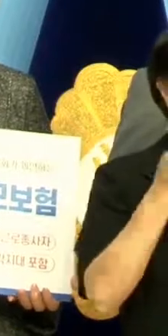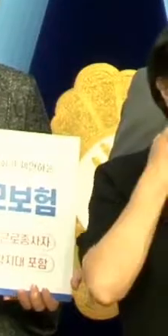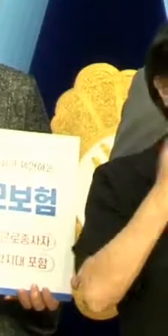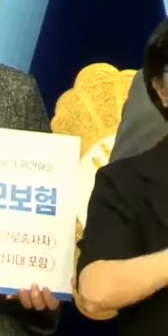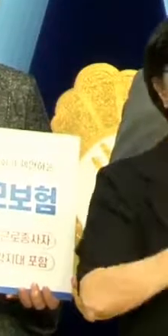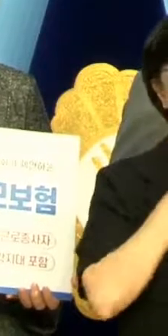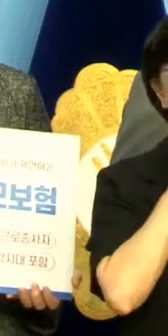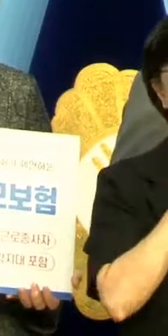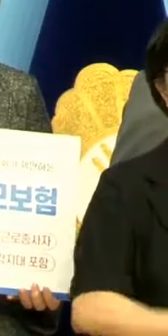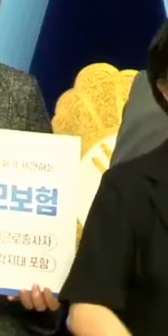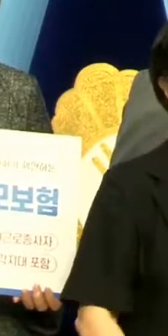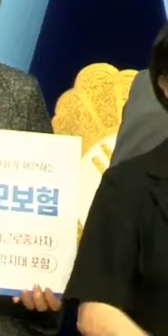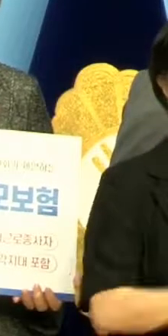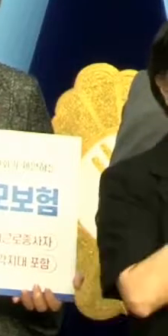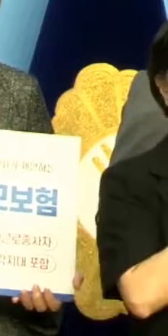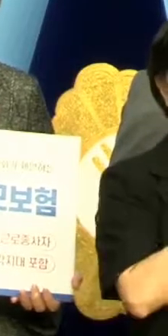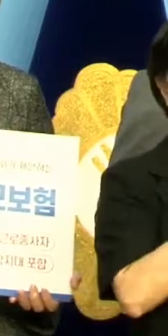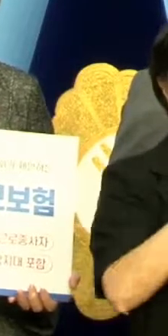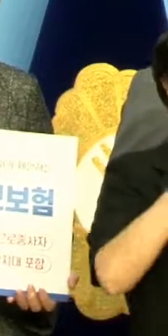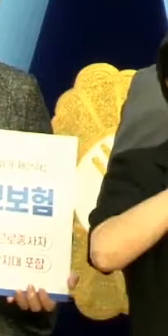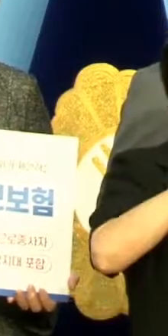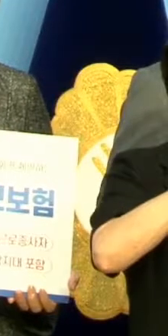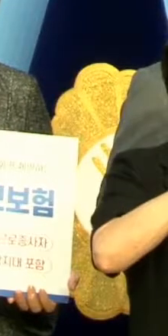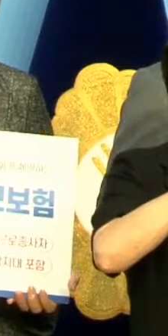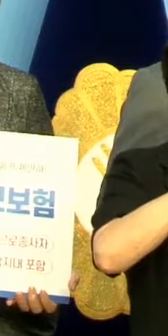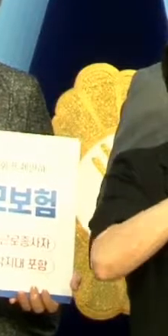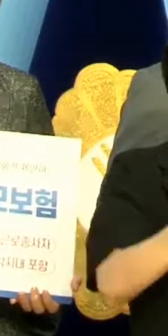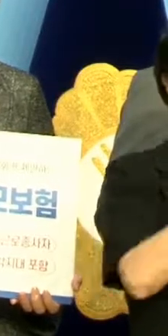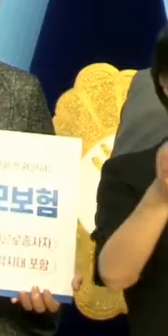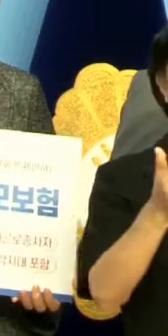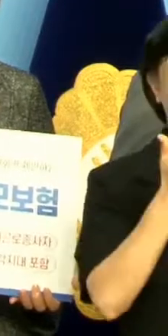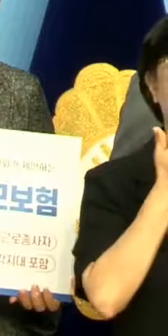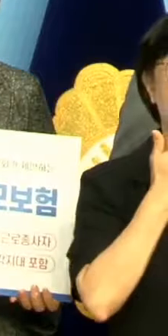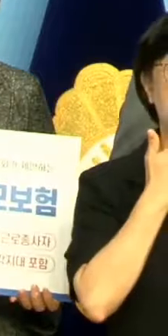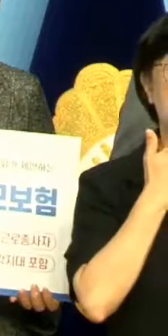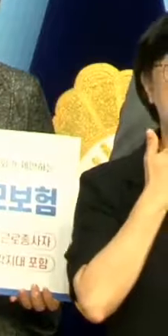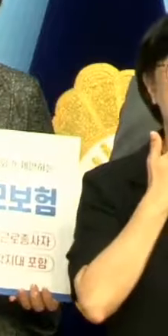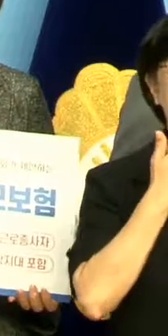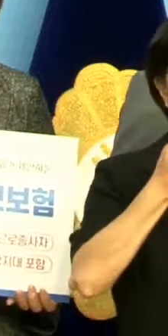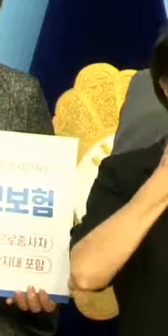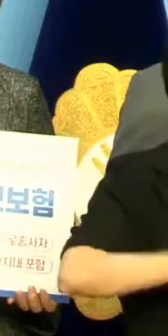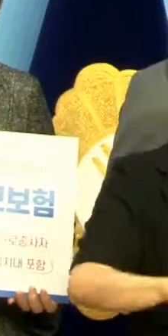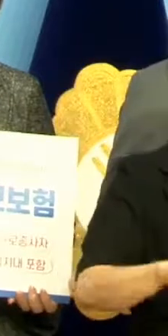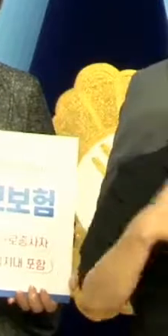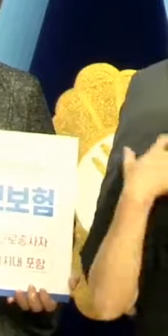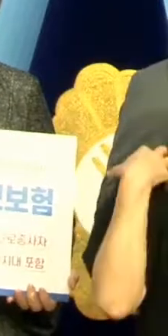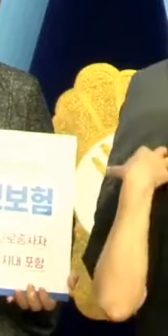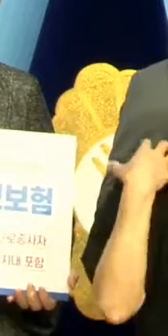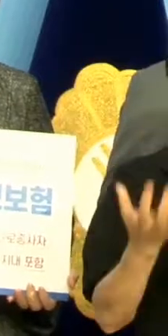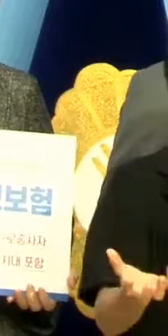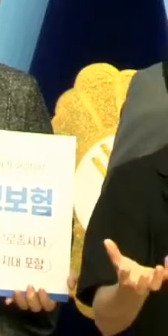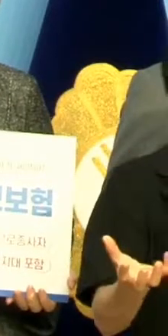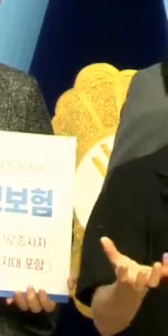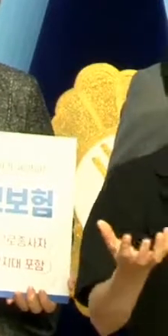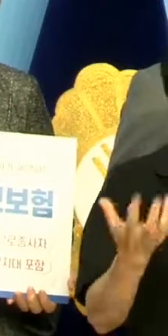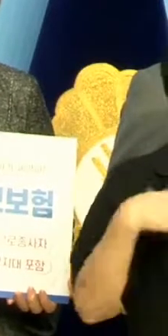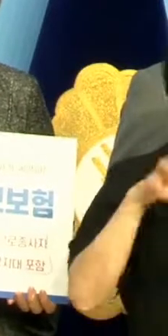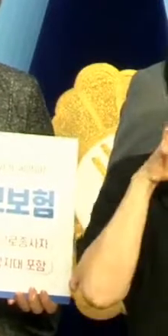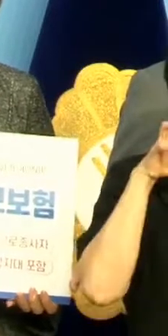합니다 또한 p 양 육 부 모의 양육비 불 이행은 자녀에 대한 방임 즉 탑 때